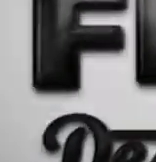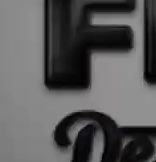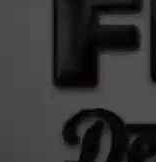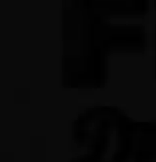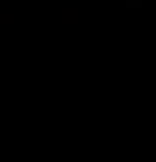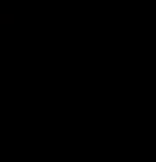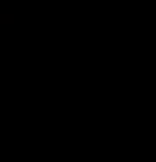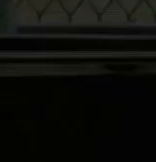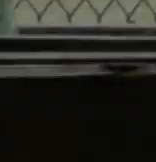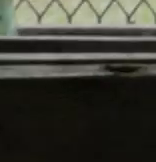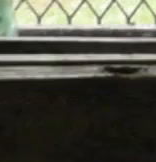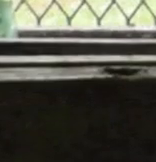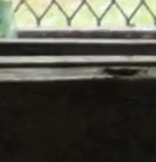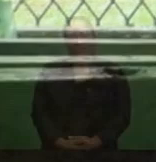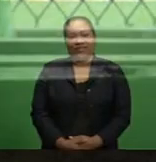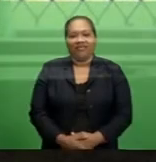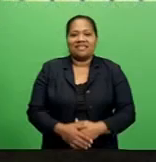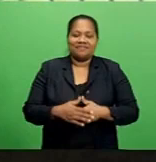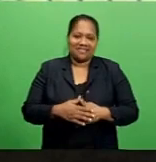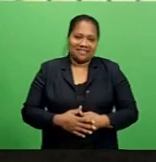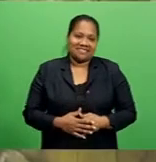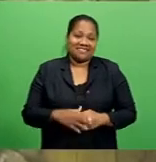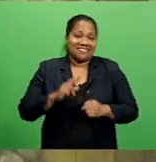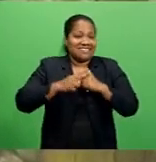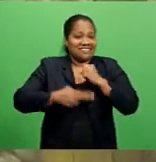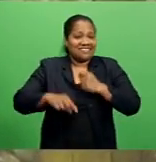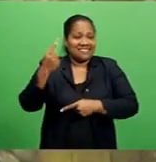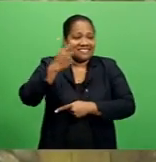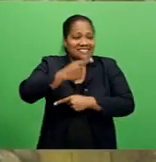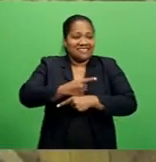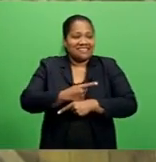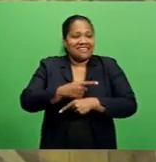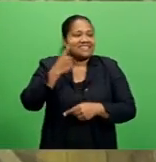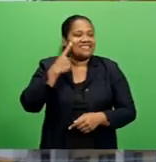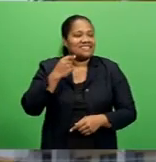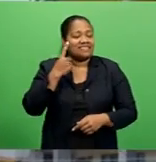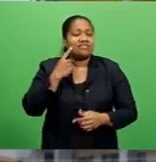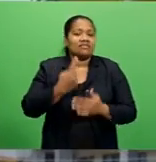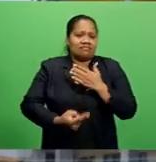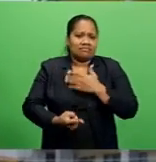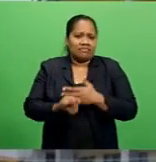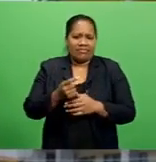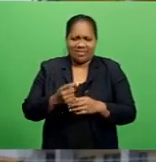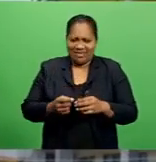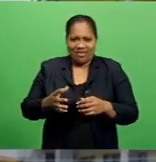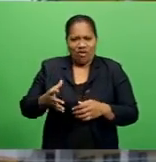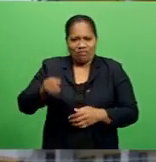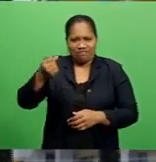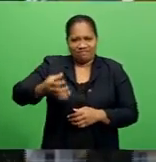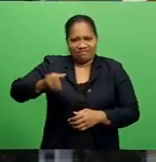2 देश की धड़कन. In the news tonight, water cuts frustrate residents.